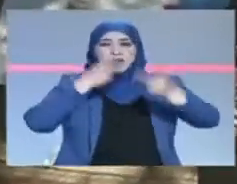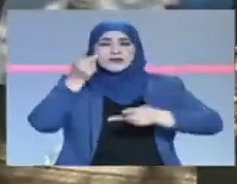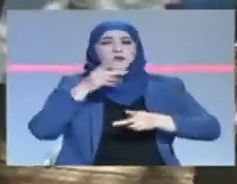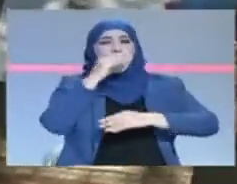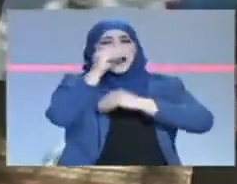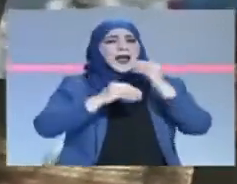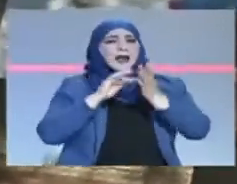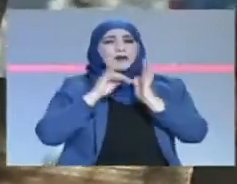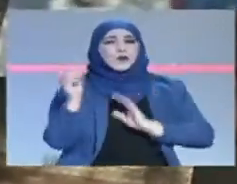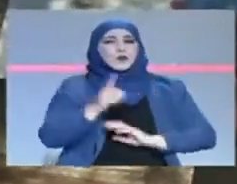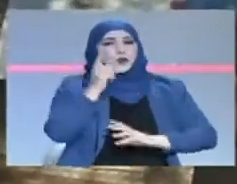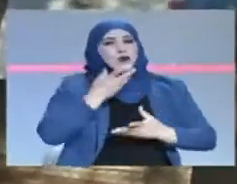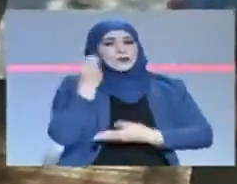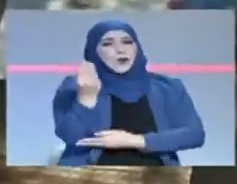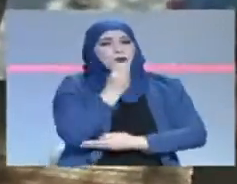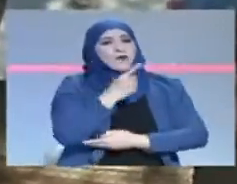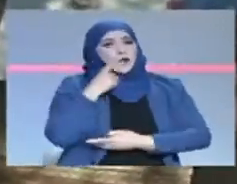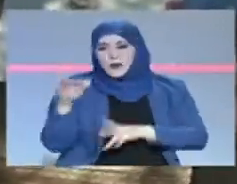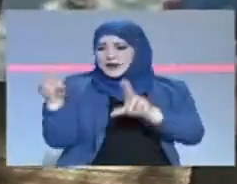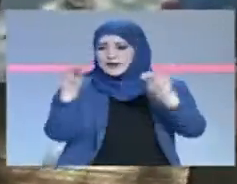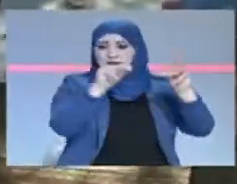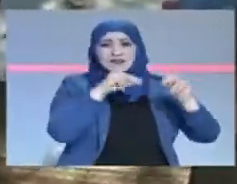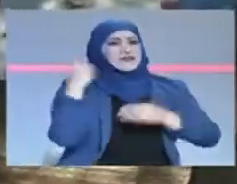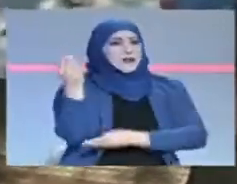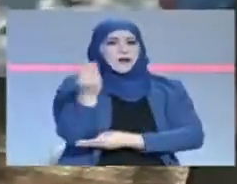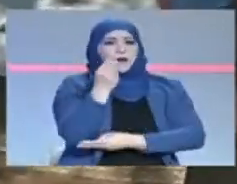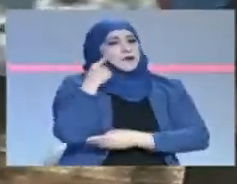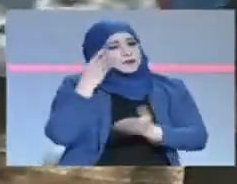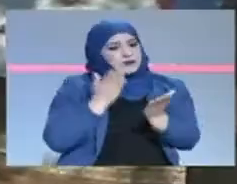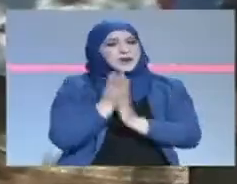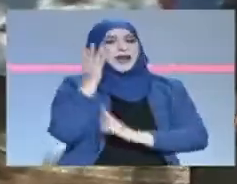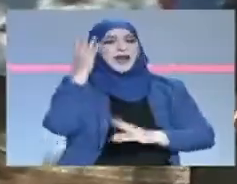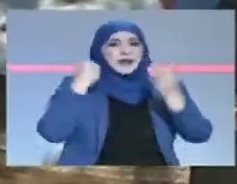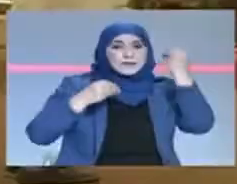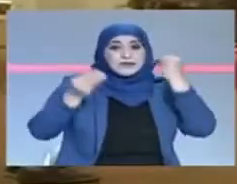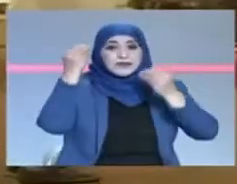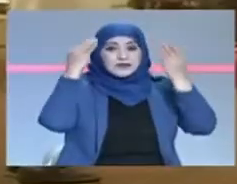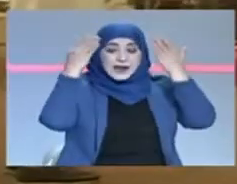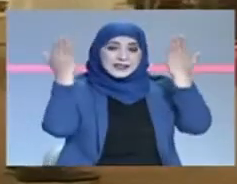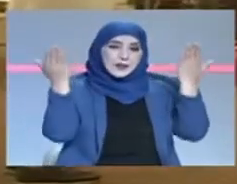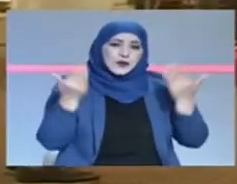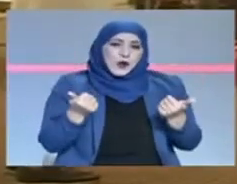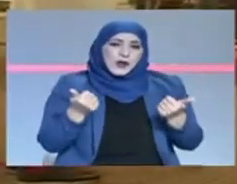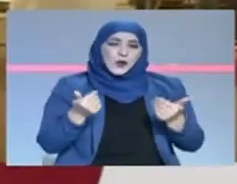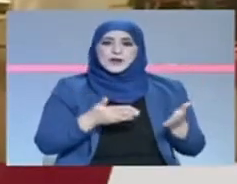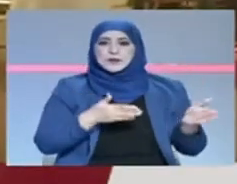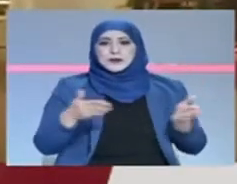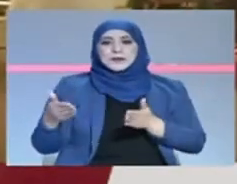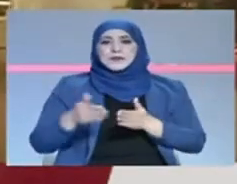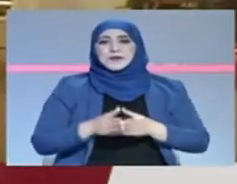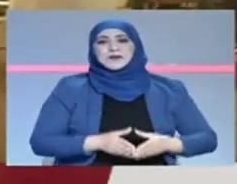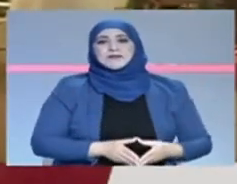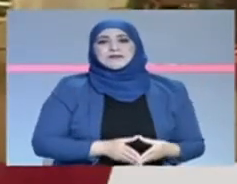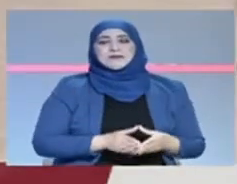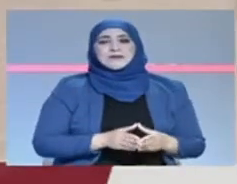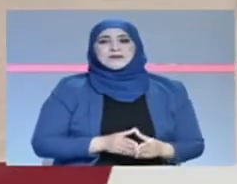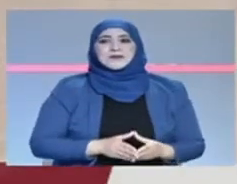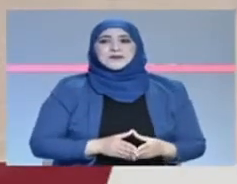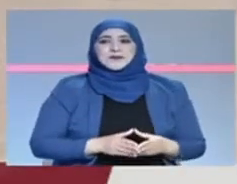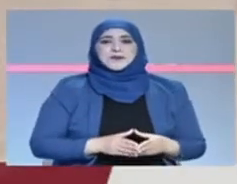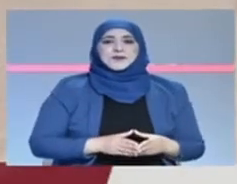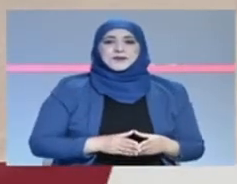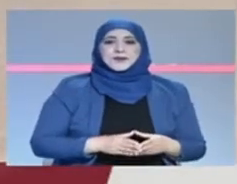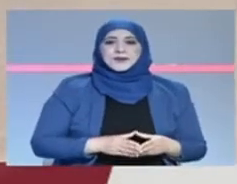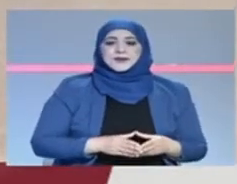الكل، يحب يقولوا لكم اللي احنا كيما الصغار الكل من حقنا نبدعوا من حقنا نحلموا. هذه البادرة التضامنية لأجل أطفال